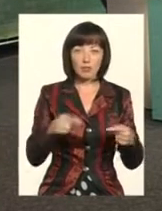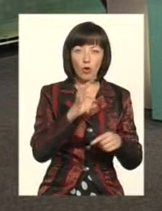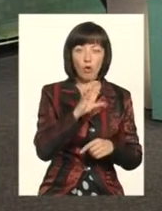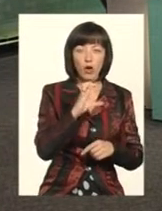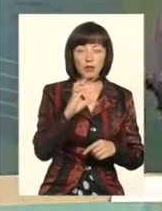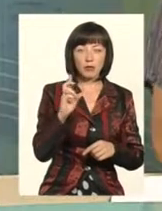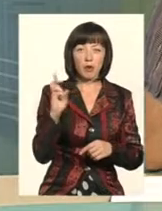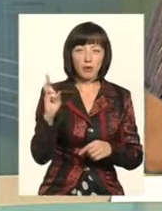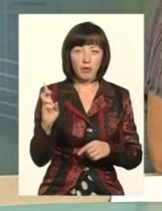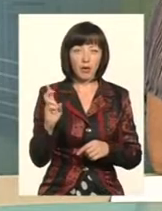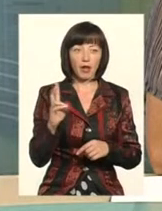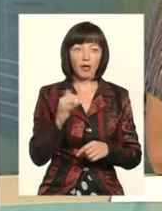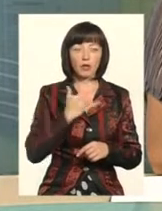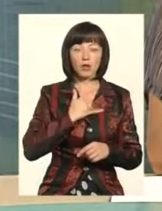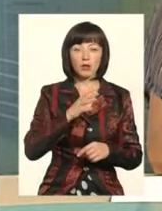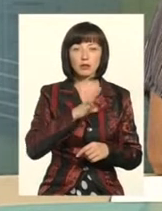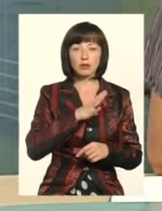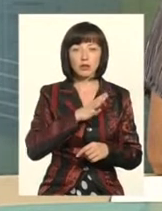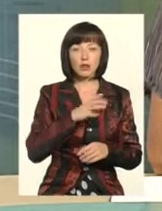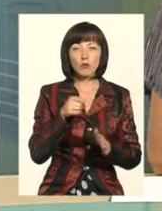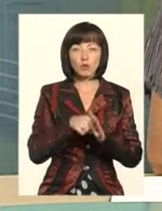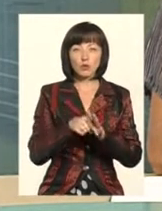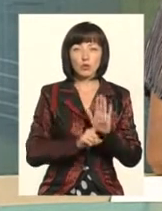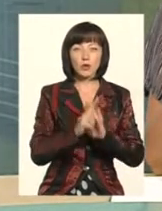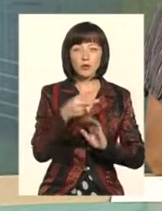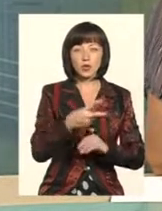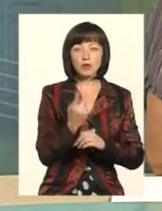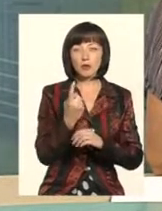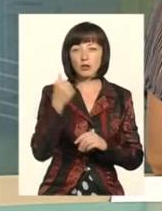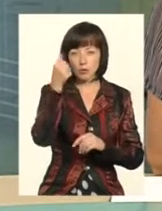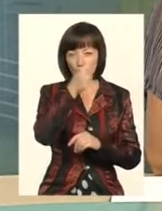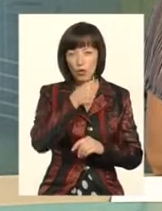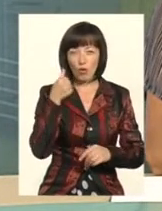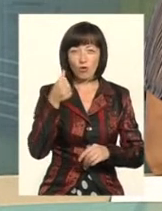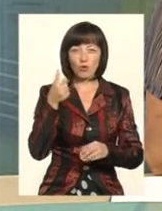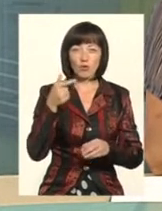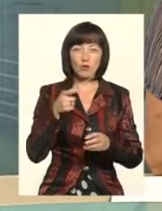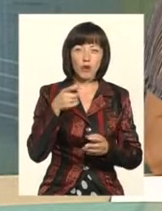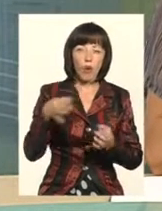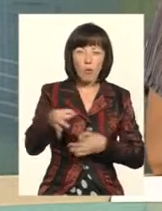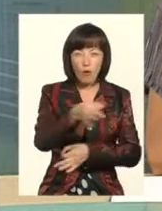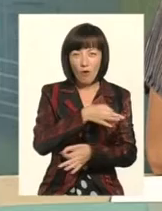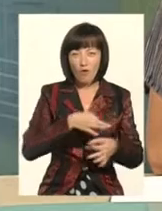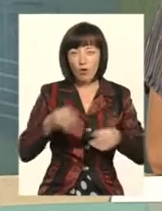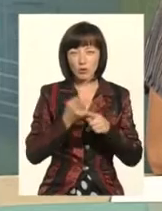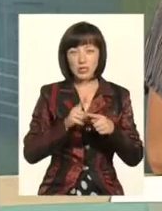ОСББ, в нас були по суті, з 2001 року мусолиться це питання. В